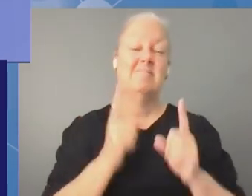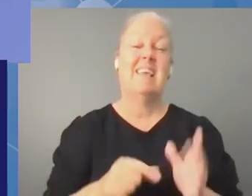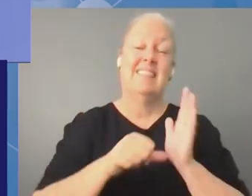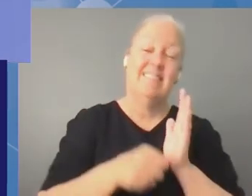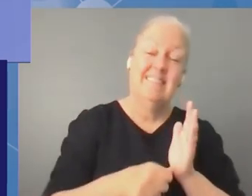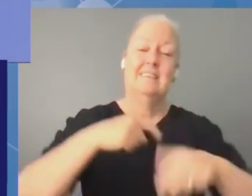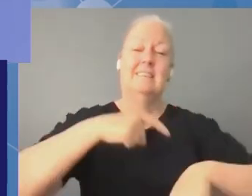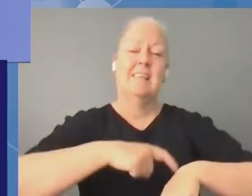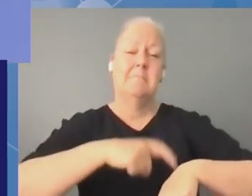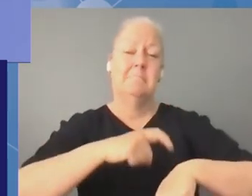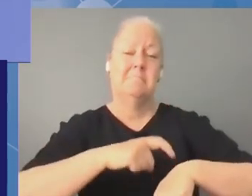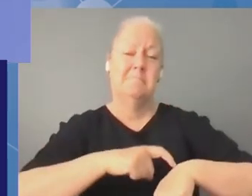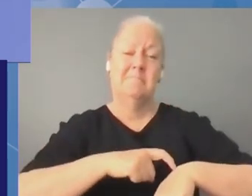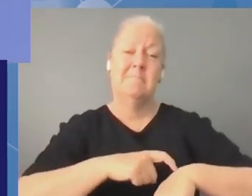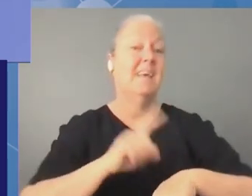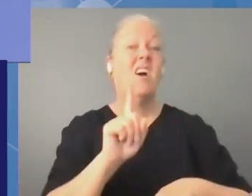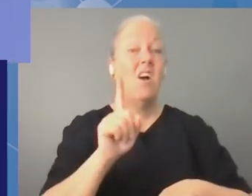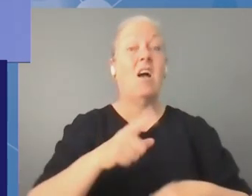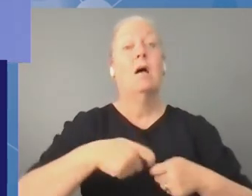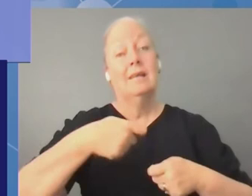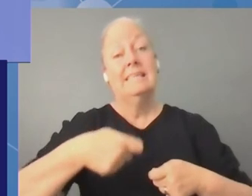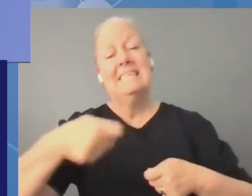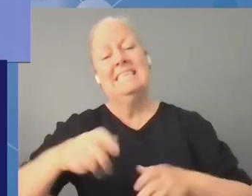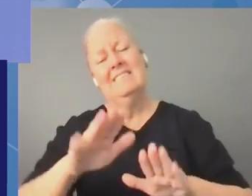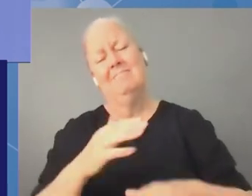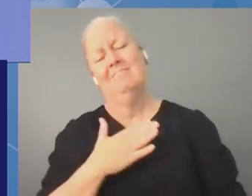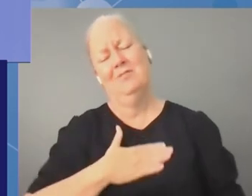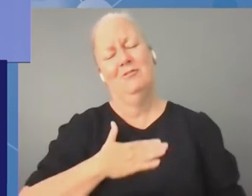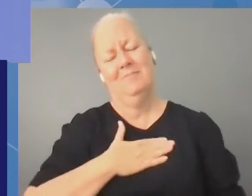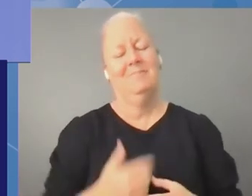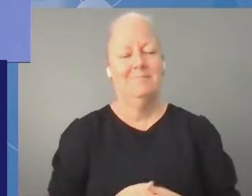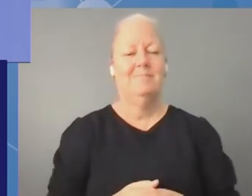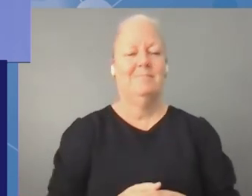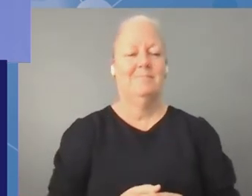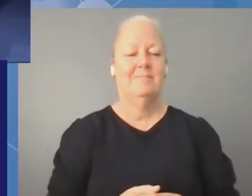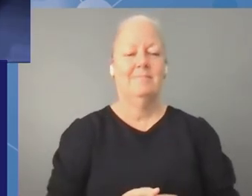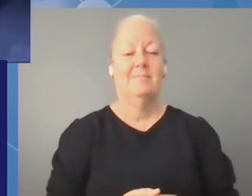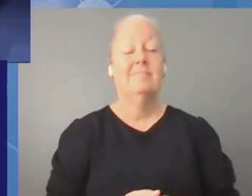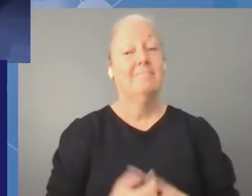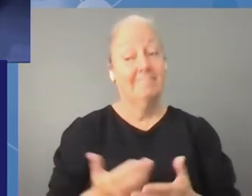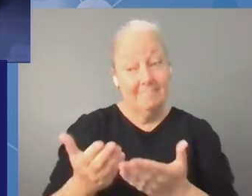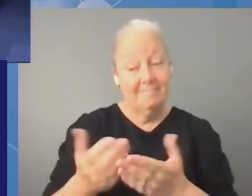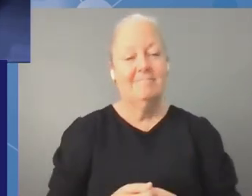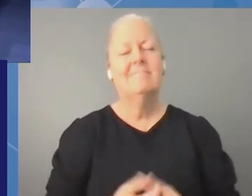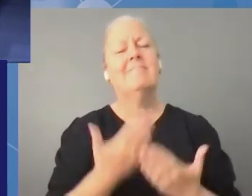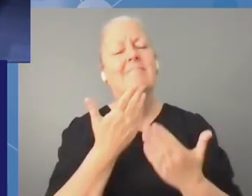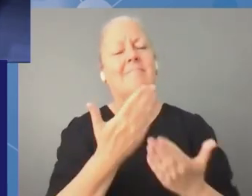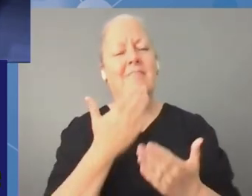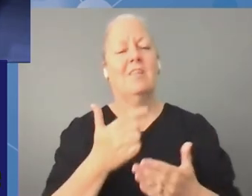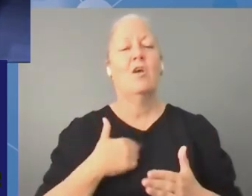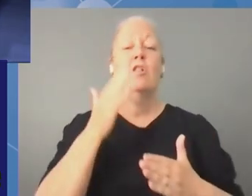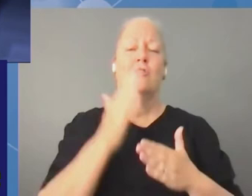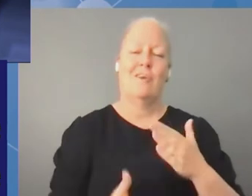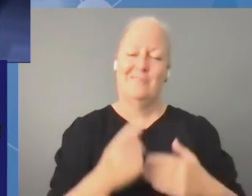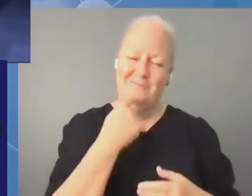的吧，都拜上队的吧，这个我们还是听取他们的一些建议。好，非常